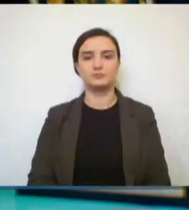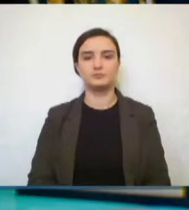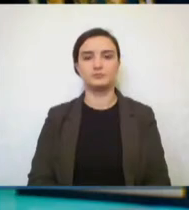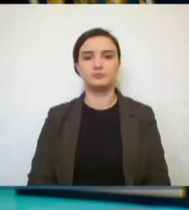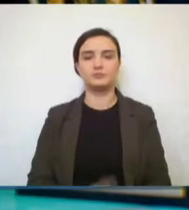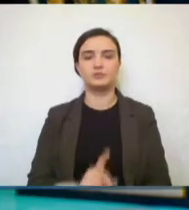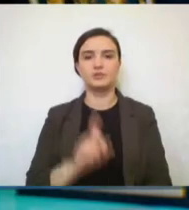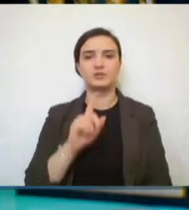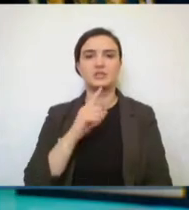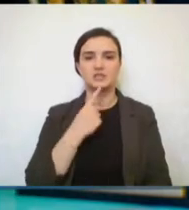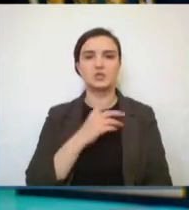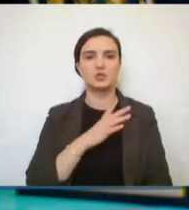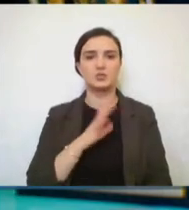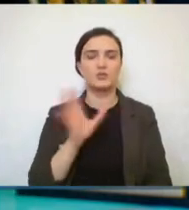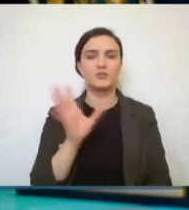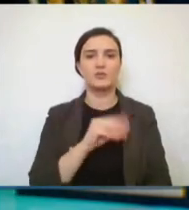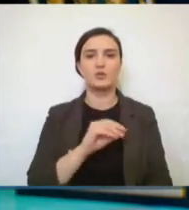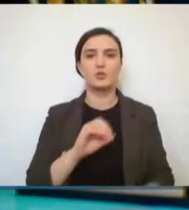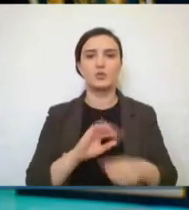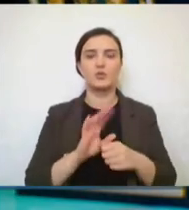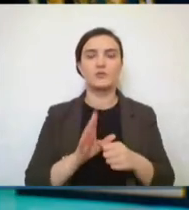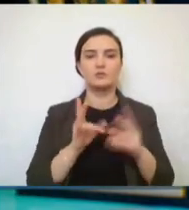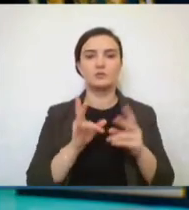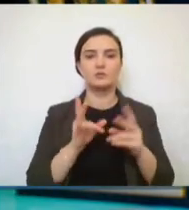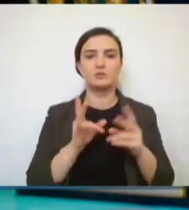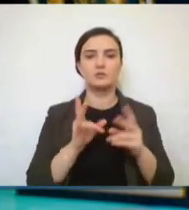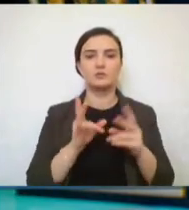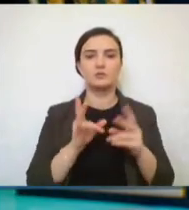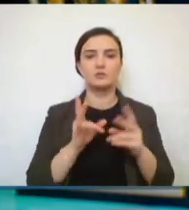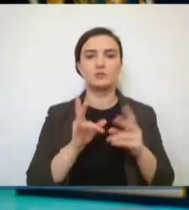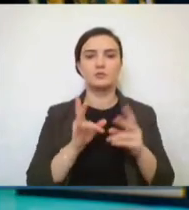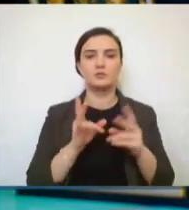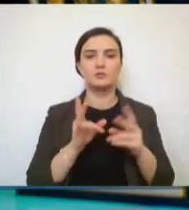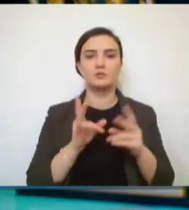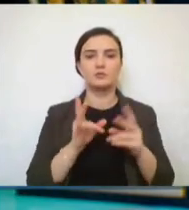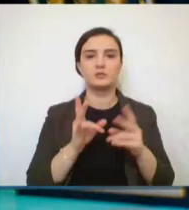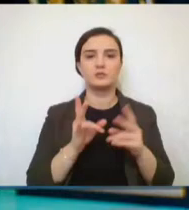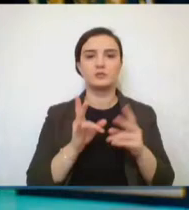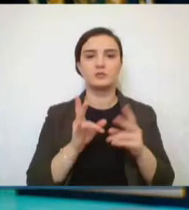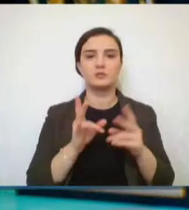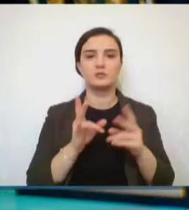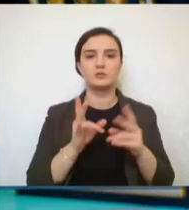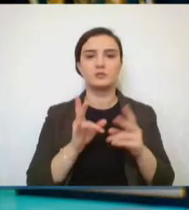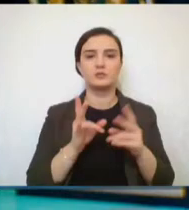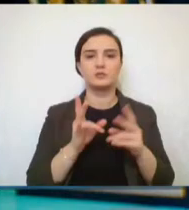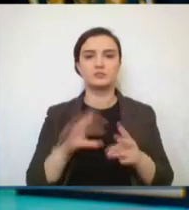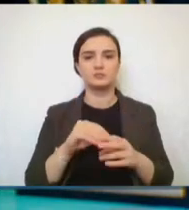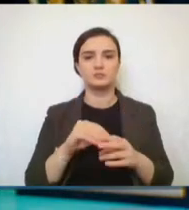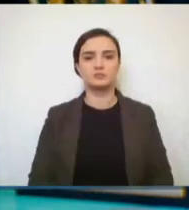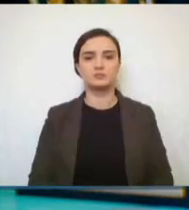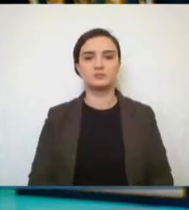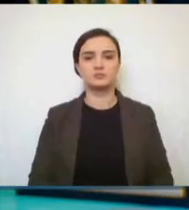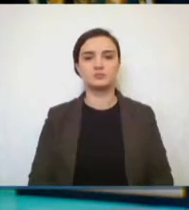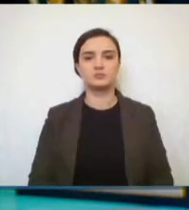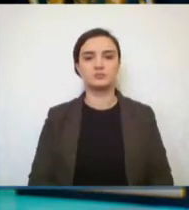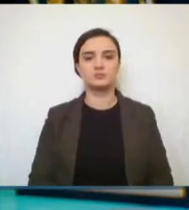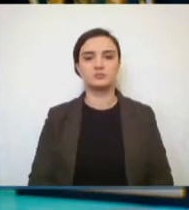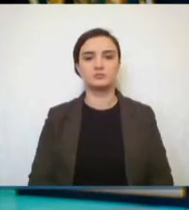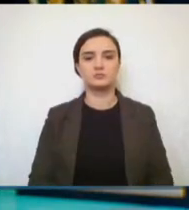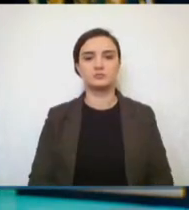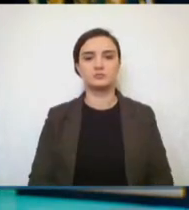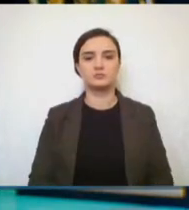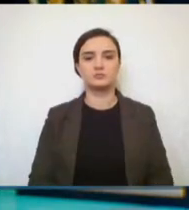რომ ყველა COVID ინფიცირებულს მაგნიტურ რეზონანსული ტომოგრაფია გაუკეთოთ იმისთვის რომ გამოვალინოთ აქვს თუ არა მიოკარდიტი, ეს აბსოლუტურად